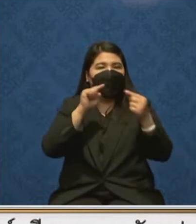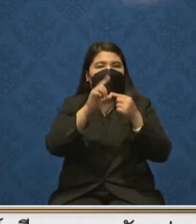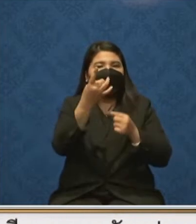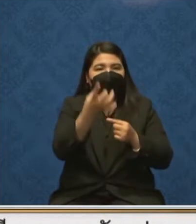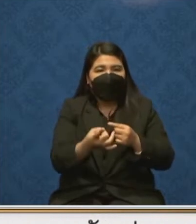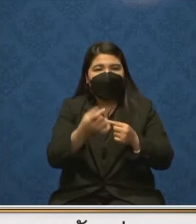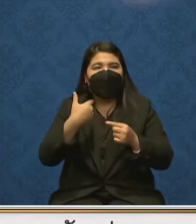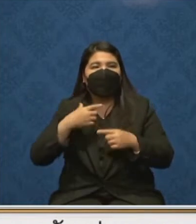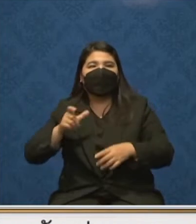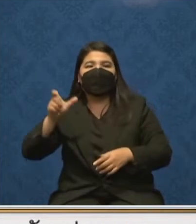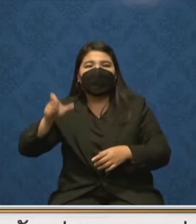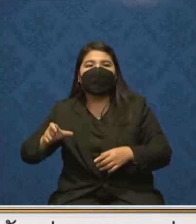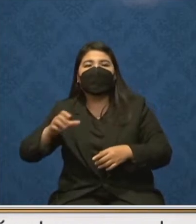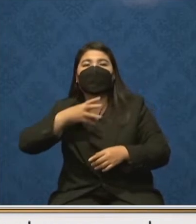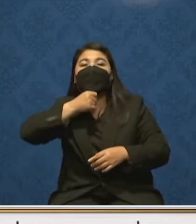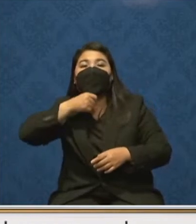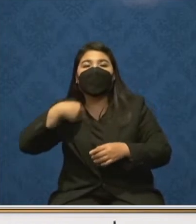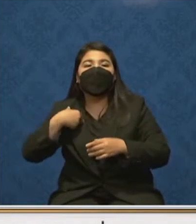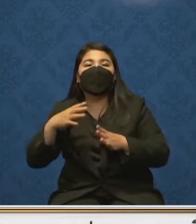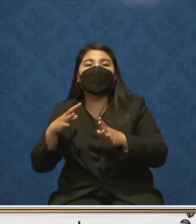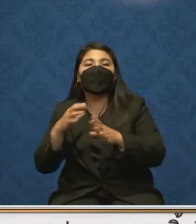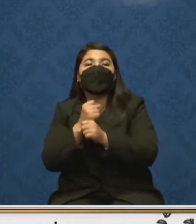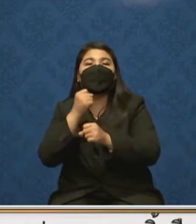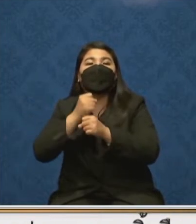ผลการ SDF เป็นยไเป็ gadี 63 ค่ะ